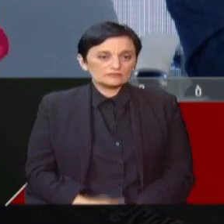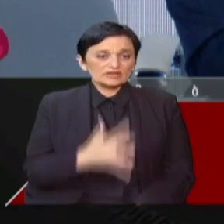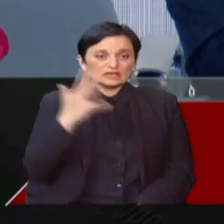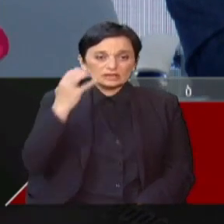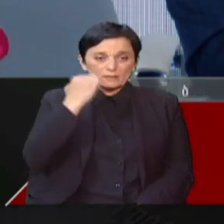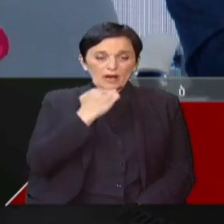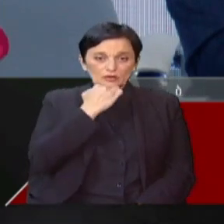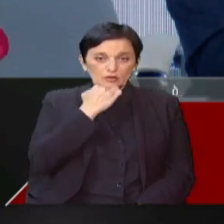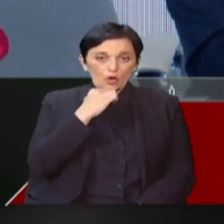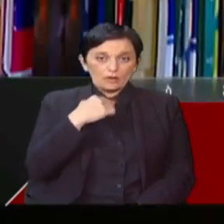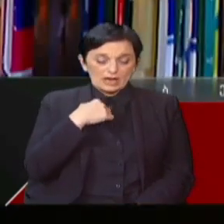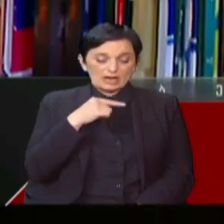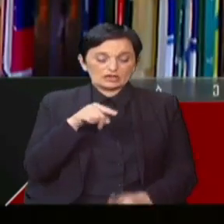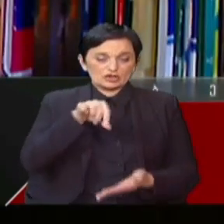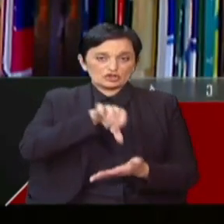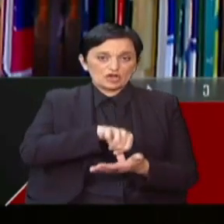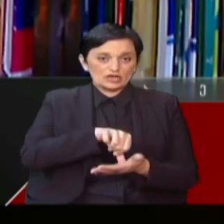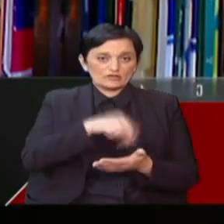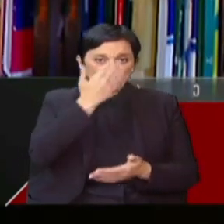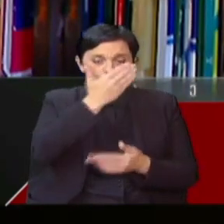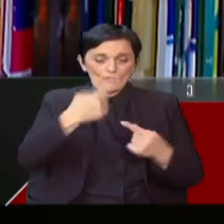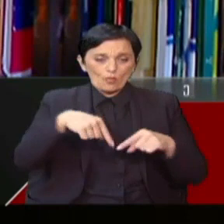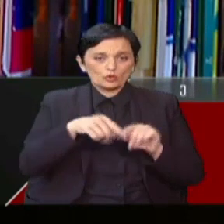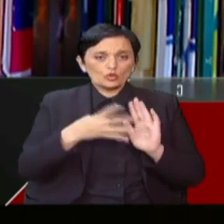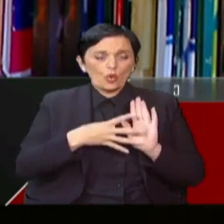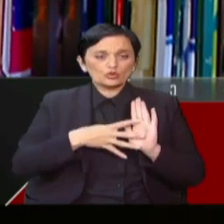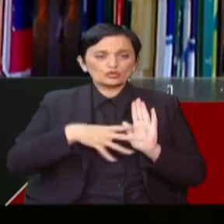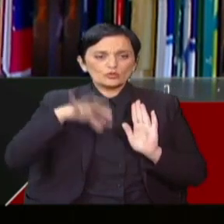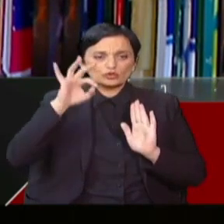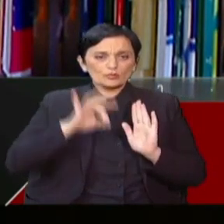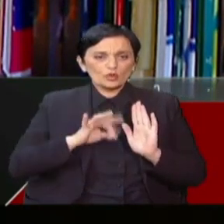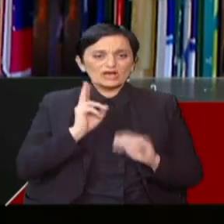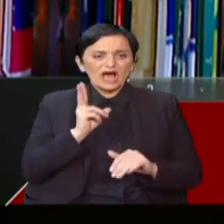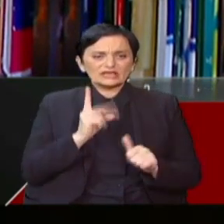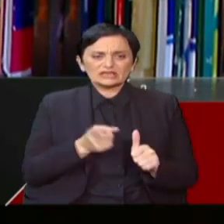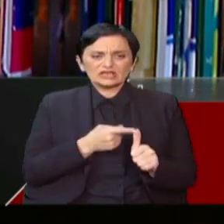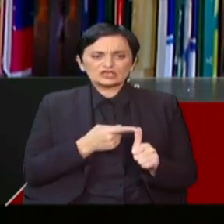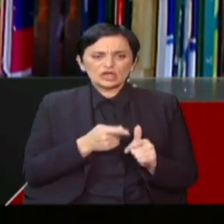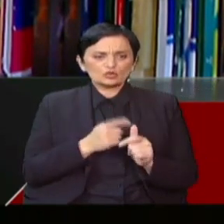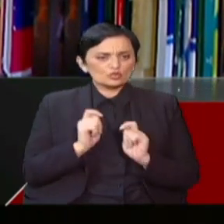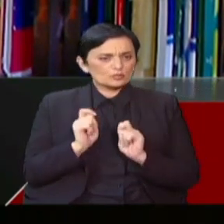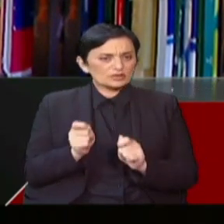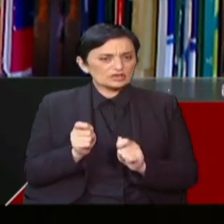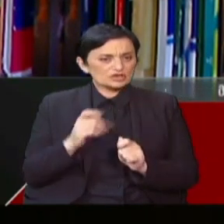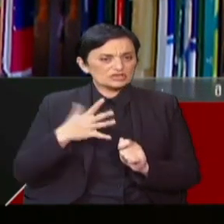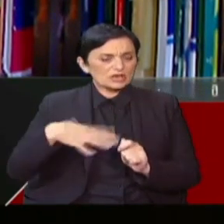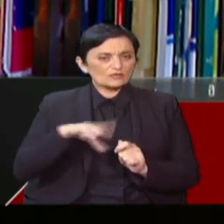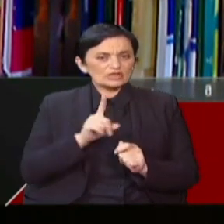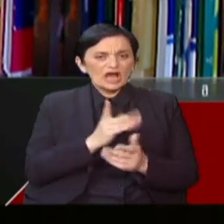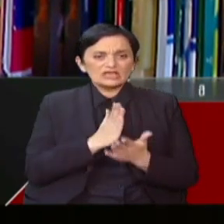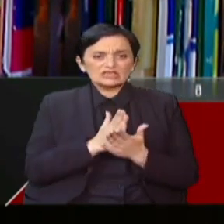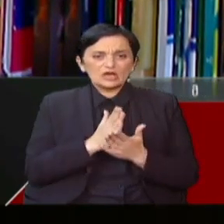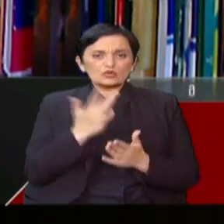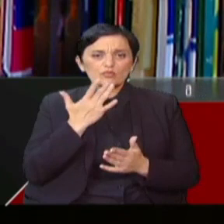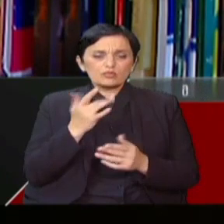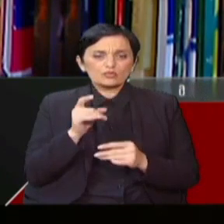დიდი მადლობა ჩართვისთვის. კიდევ ერთხელ, რა თქმა უნდა, მოსახლეობის 90% ემხრობა კანდიდატ სტატუსის მინიჭებას საქართველოსთვის, რაც არის